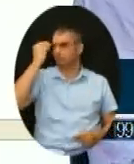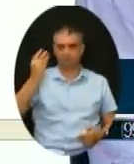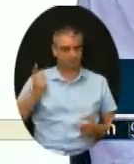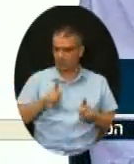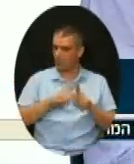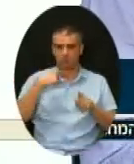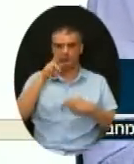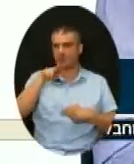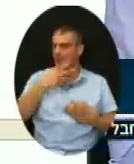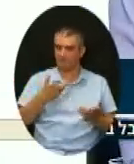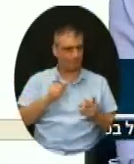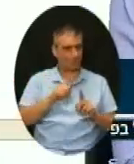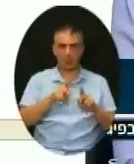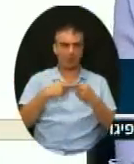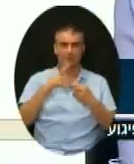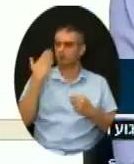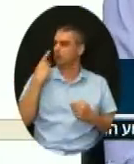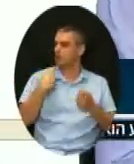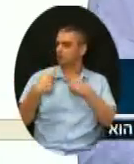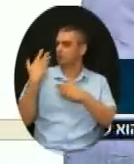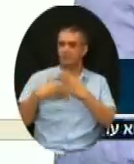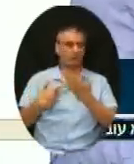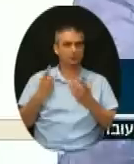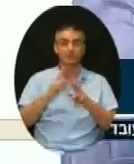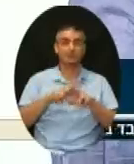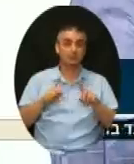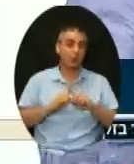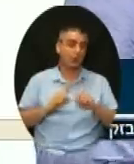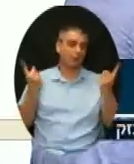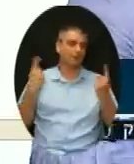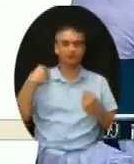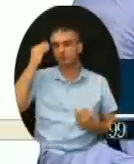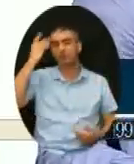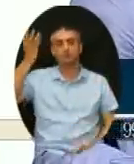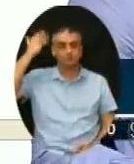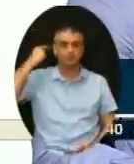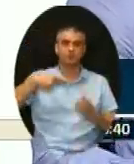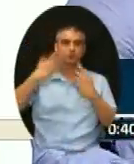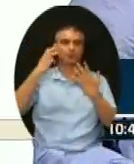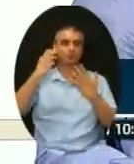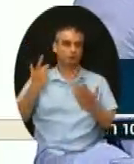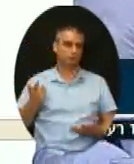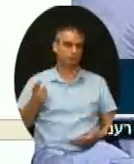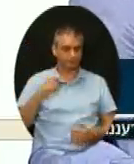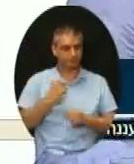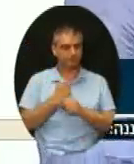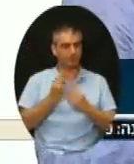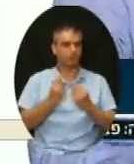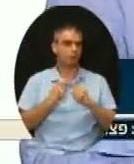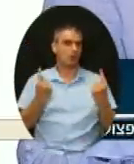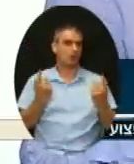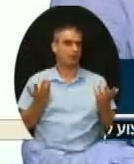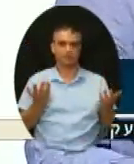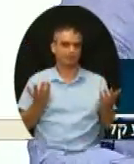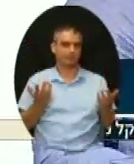קרוב ל-2000, זה לא קרוב גם למה שקרה פה בשנים האחרונות, זה סיטואציה שאנחנו זוכרים אותה רק מתחילת שנות ה-90, וצריכים לנקוט פה ביד אחרת. אני